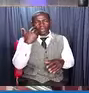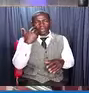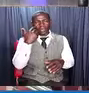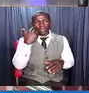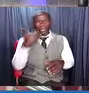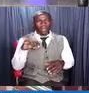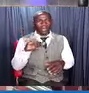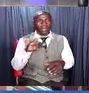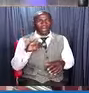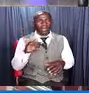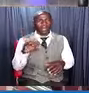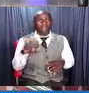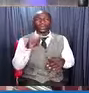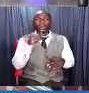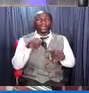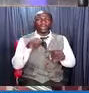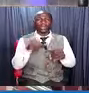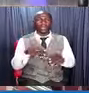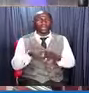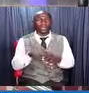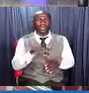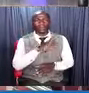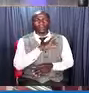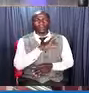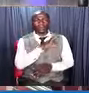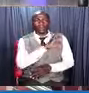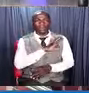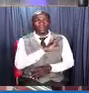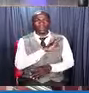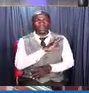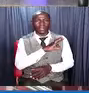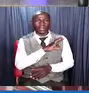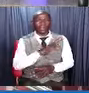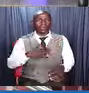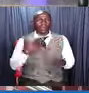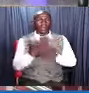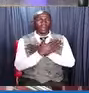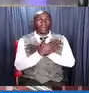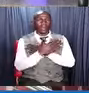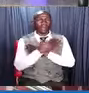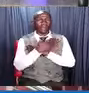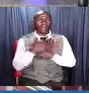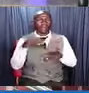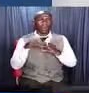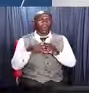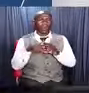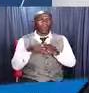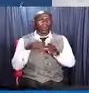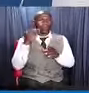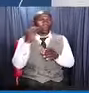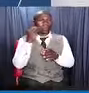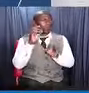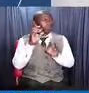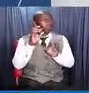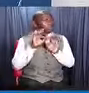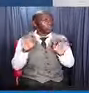Maana nilikuwa sina matunda ya kaa. Because I had no fruit that remained. Upendo wangu nyumbani mwangu ulikuwa si wa kukaa. My pendo wa nyumbani mwangu. My